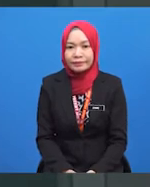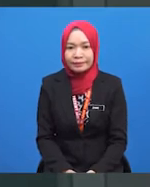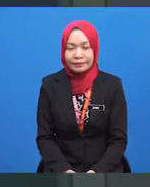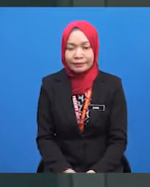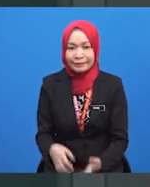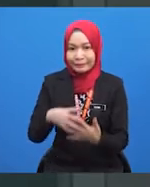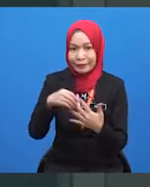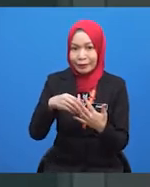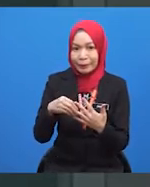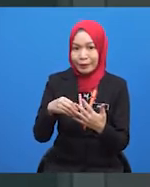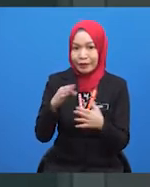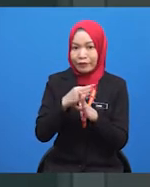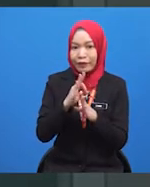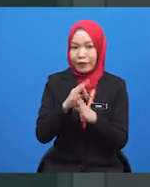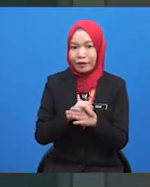Pilih File,